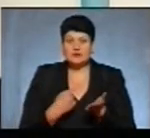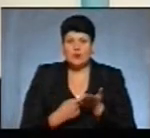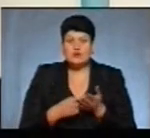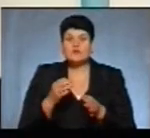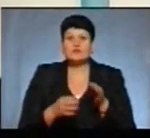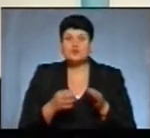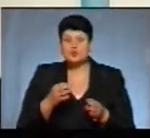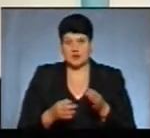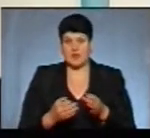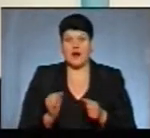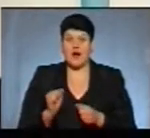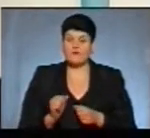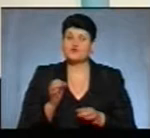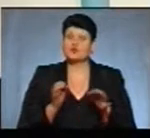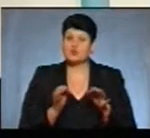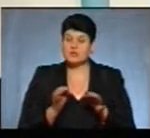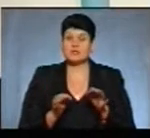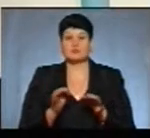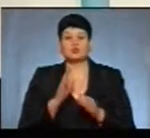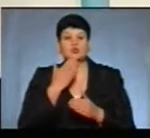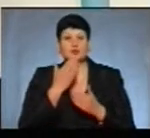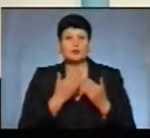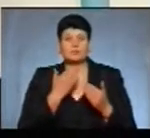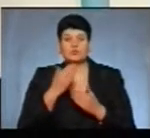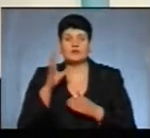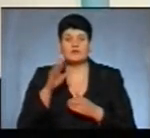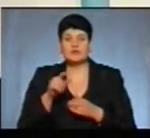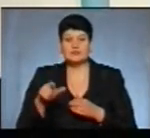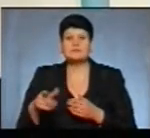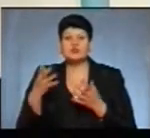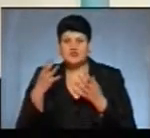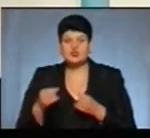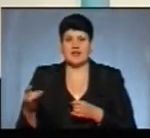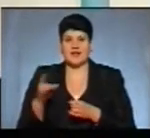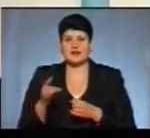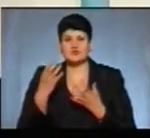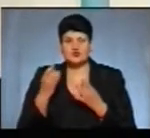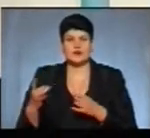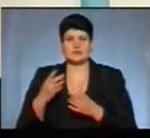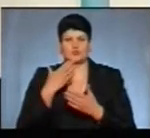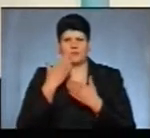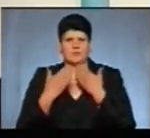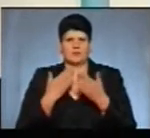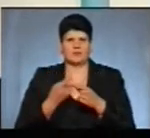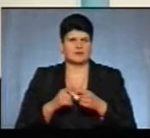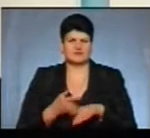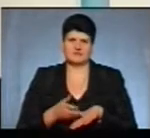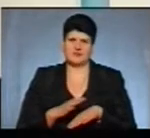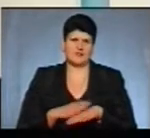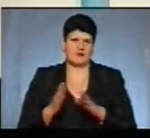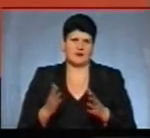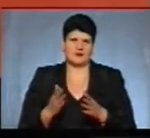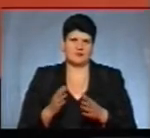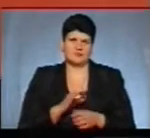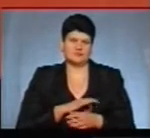суді. А в суді суд буде допитувати всіх осіб ще раз і ще раз буде питати. Це дуже складно. Як на правника, це